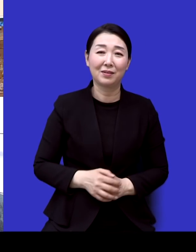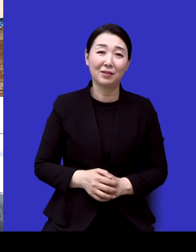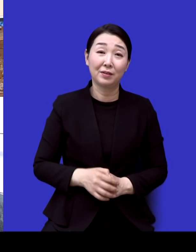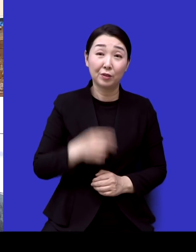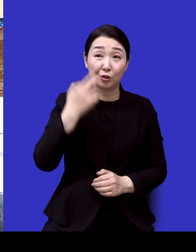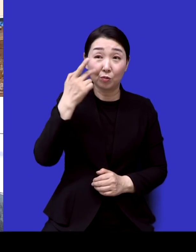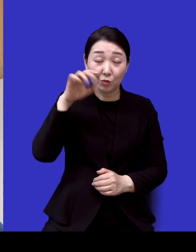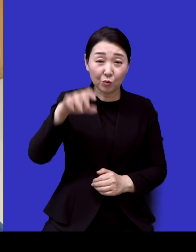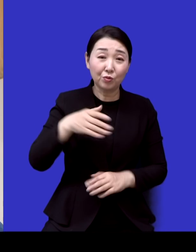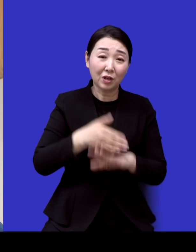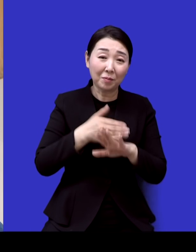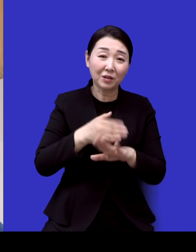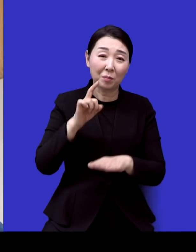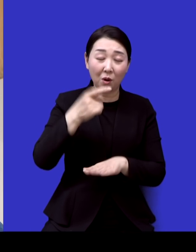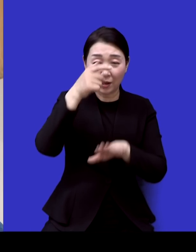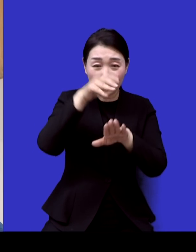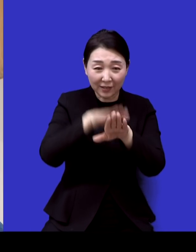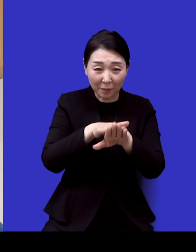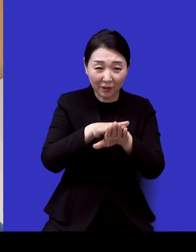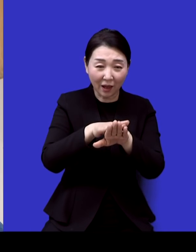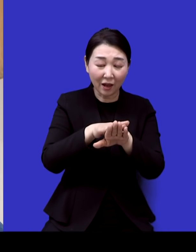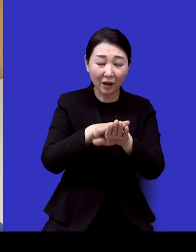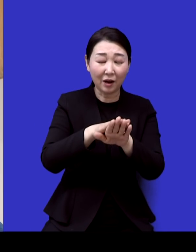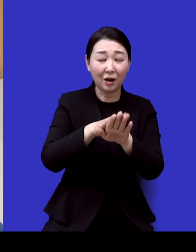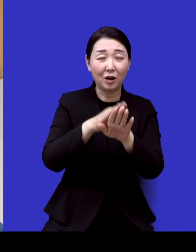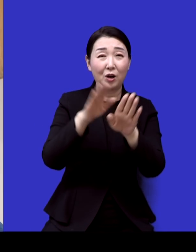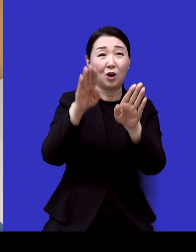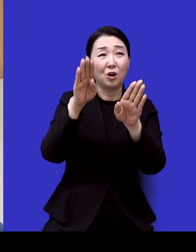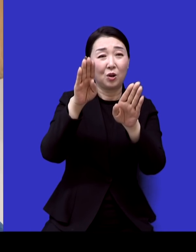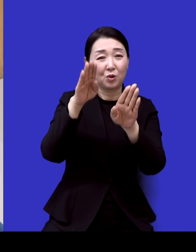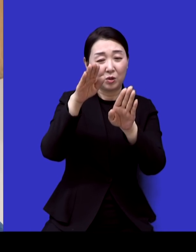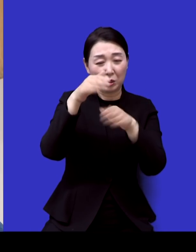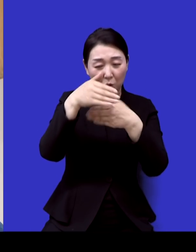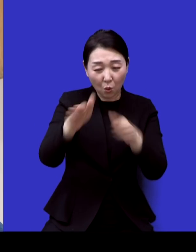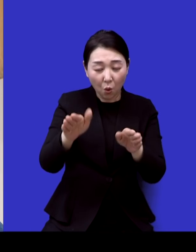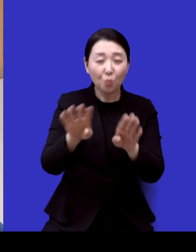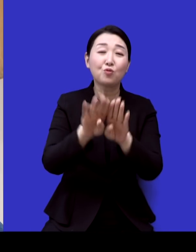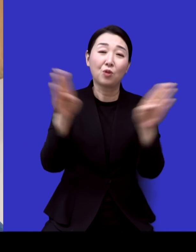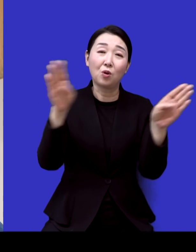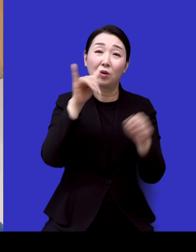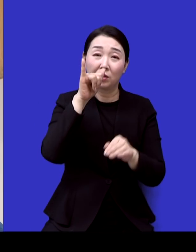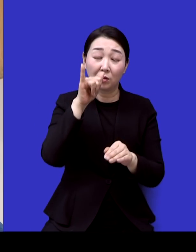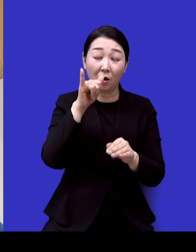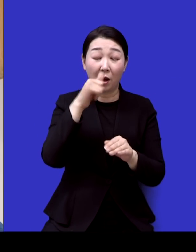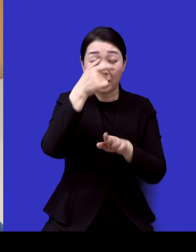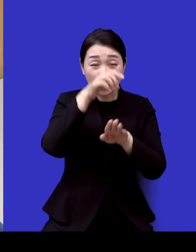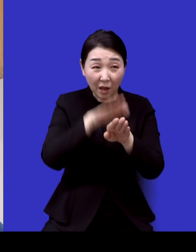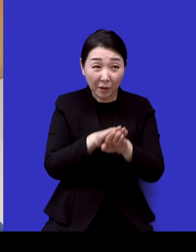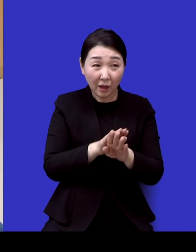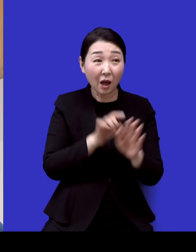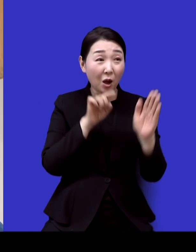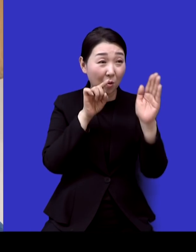감사한 게 예배당들이 문이 열려 있습니다. 그래서 그냥 2시간 걷다가 보이는 예배당이 있으면 들어가요. 들어가서 털썩 앉아요. 그러면